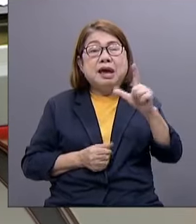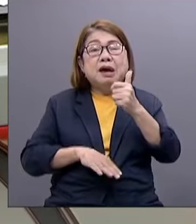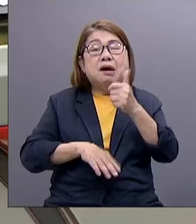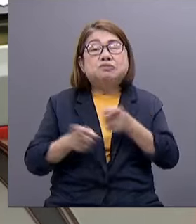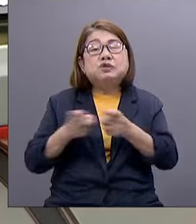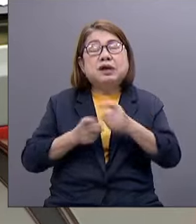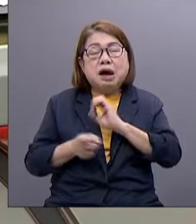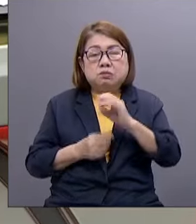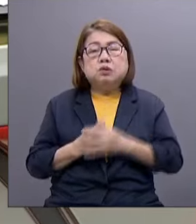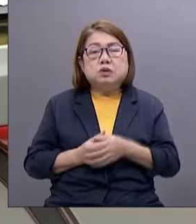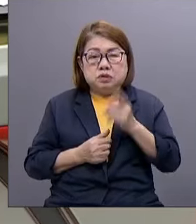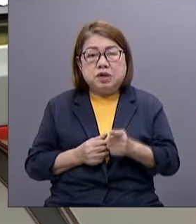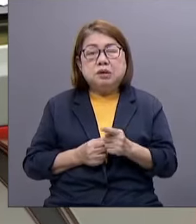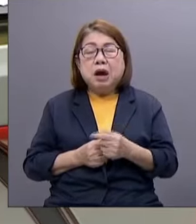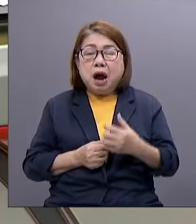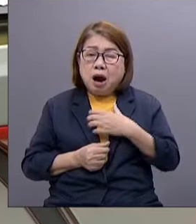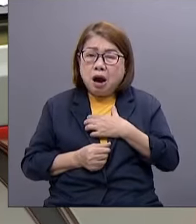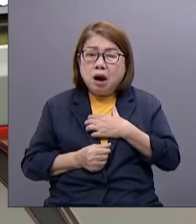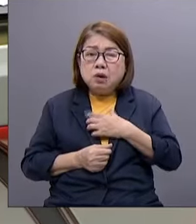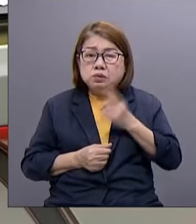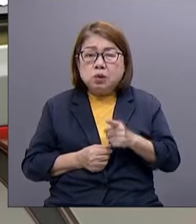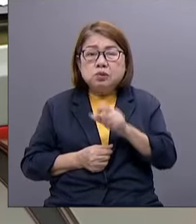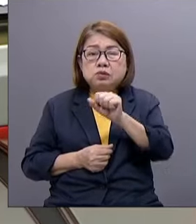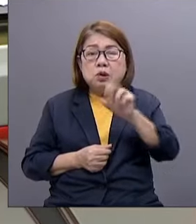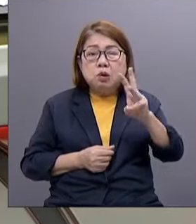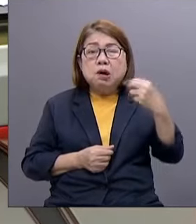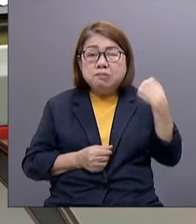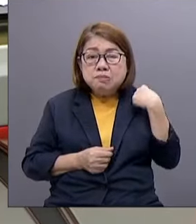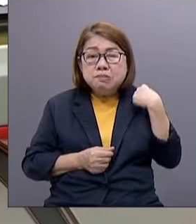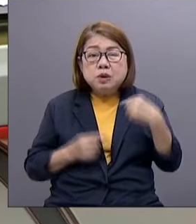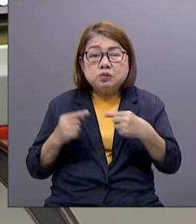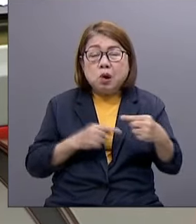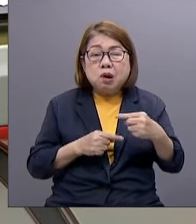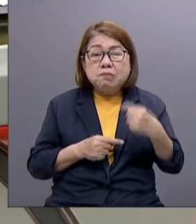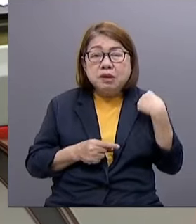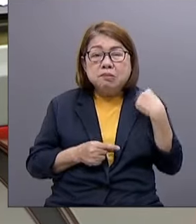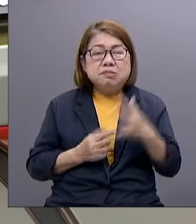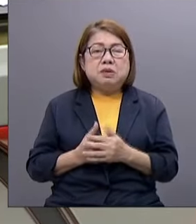ต้องมีสว.ต่อหรือไม่ซึ่งจะตอบคำถามนี้ได้มันก็อาจจะต้องไป